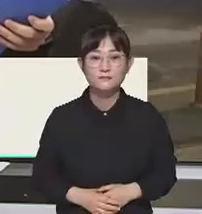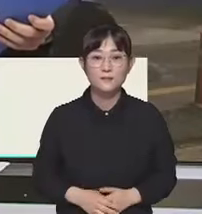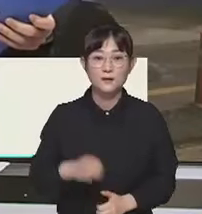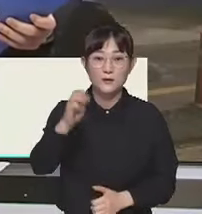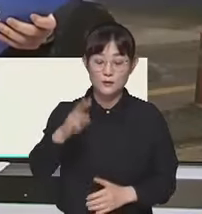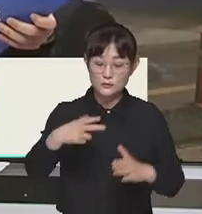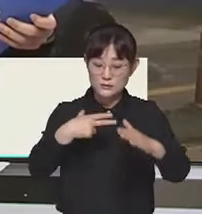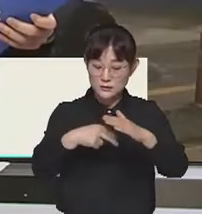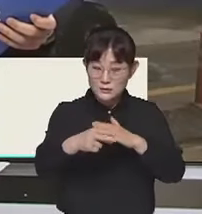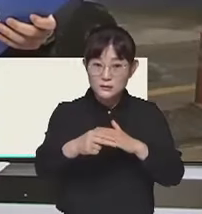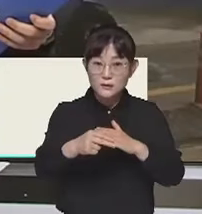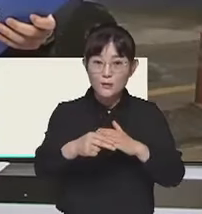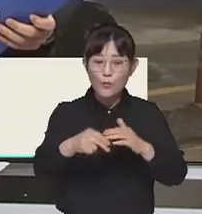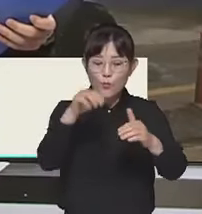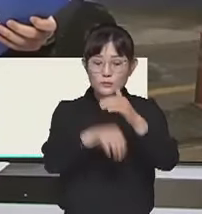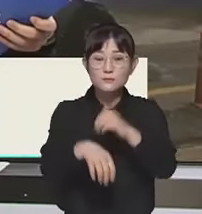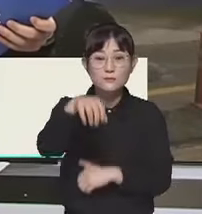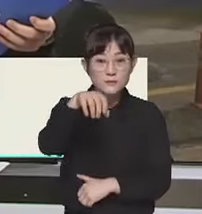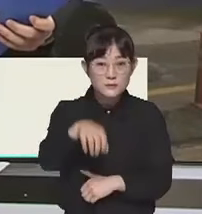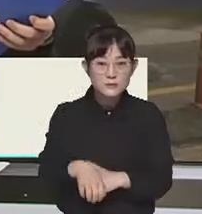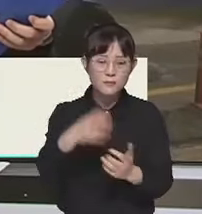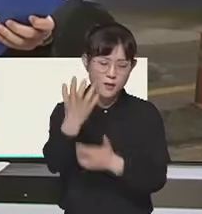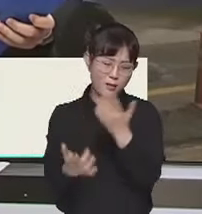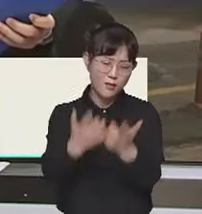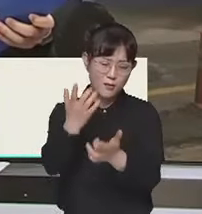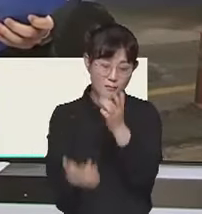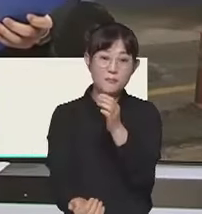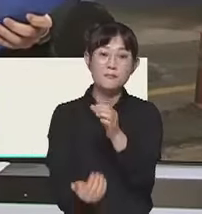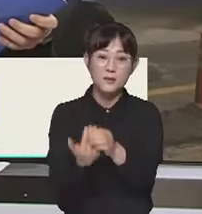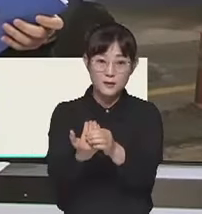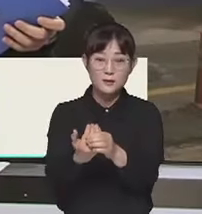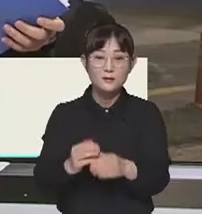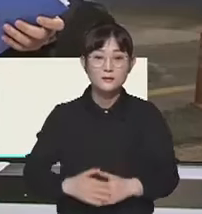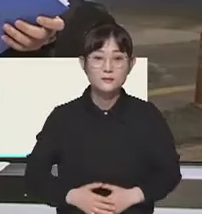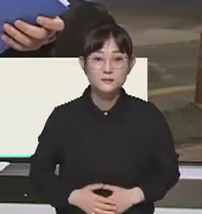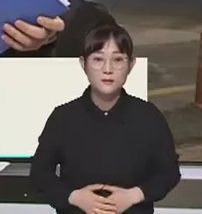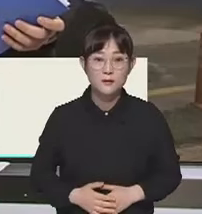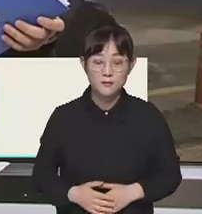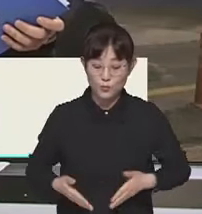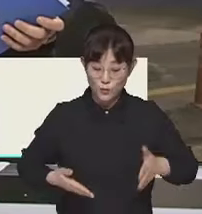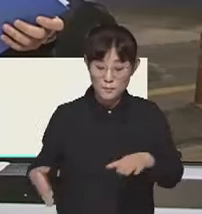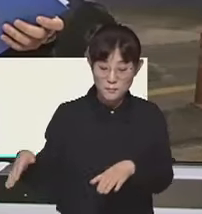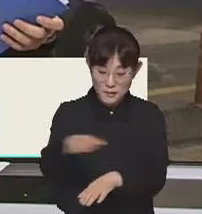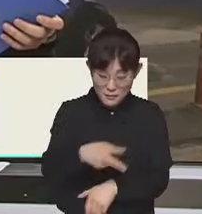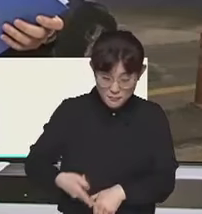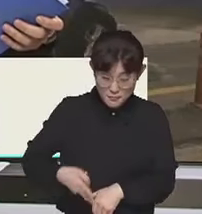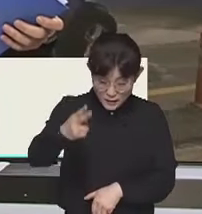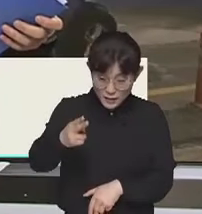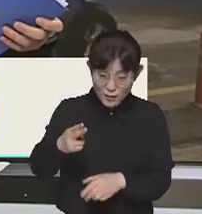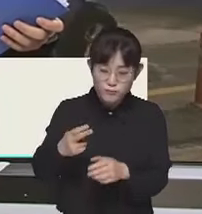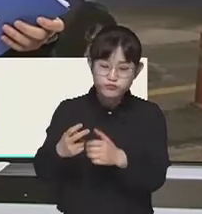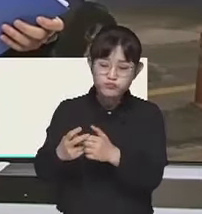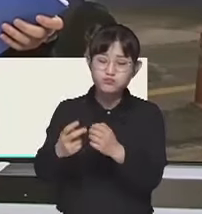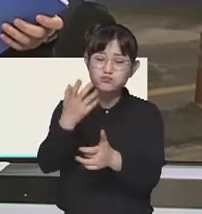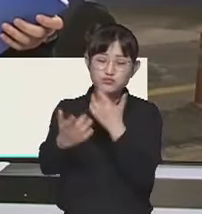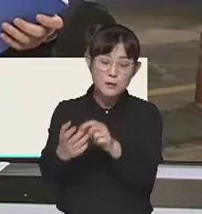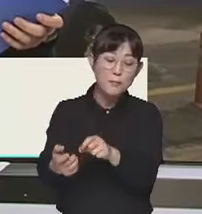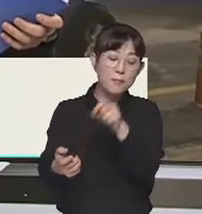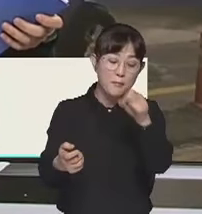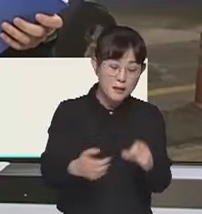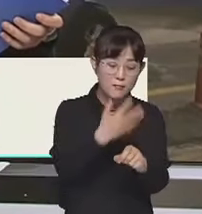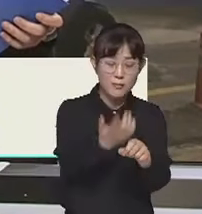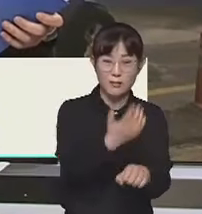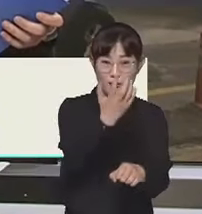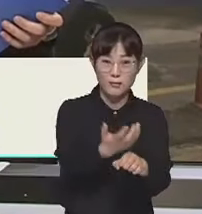광주지하철 2호선 건설공사 현장에서 화제가 발생했습니다 덮개 절단 과정에서 불꽃이 옮겨붙어 유독 가스가